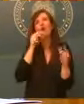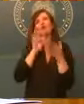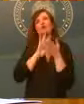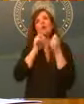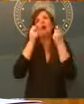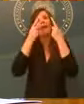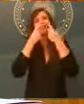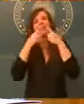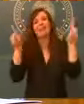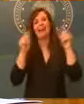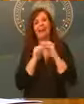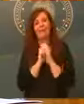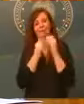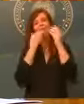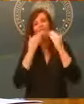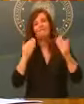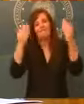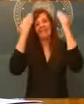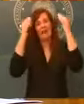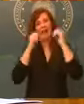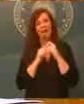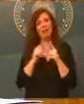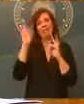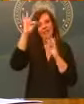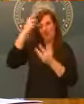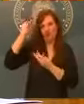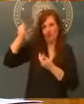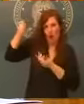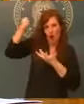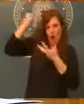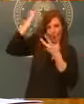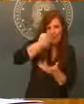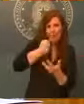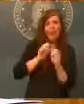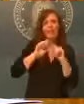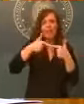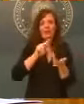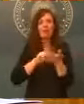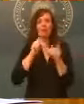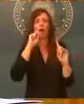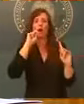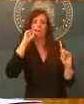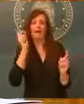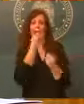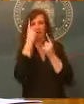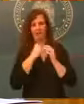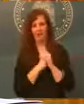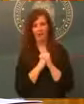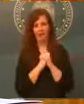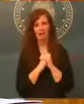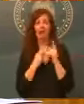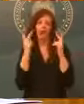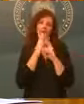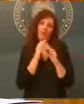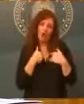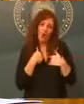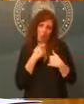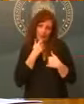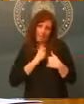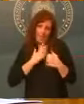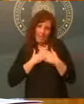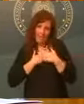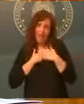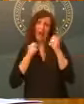dei soldi e la si migliori. Perdonatemi la parentesi personale. Questo sogno ce l'avevo già da docente, poi da